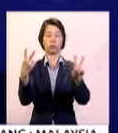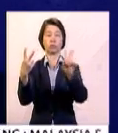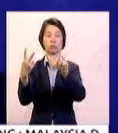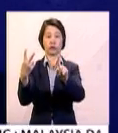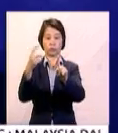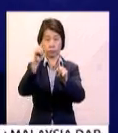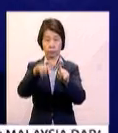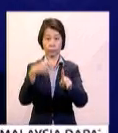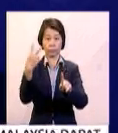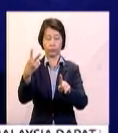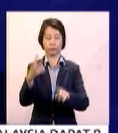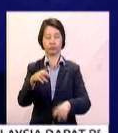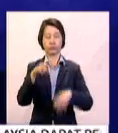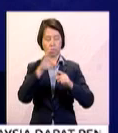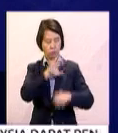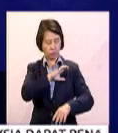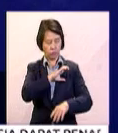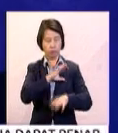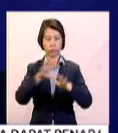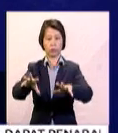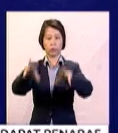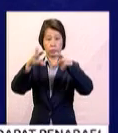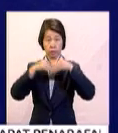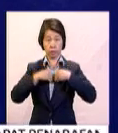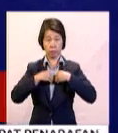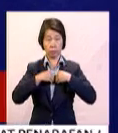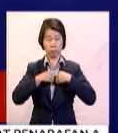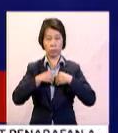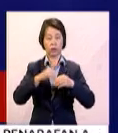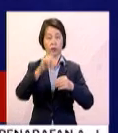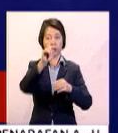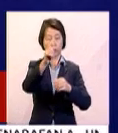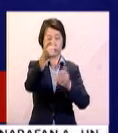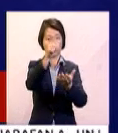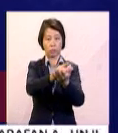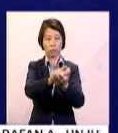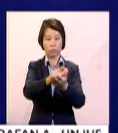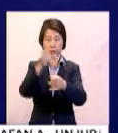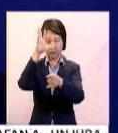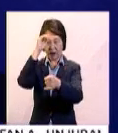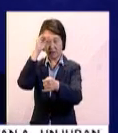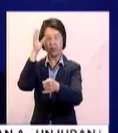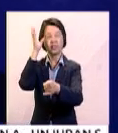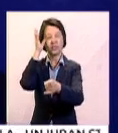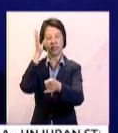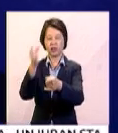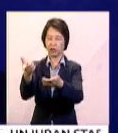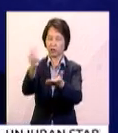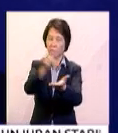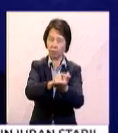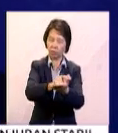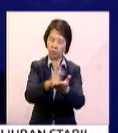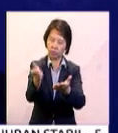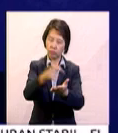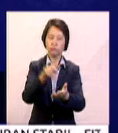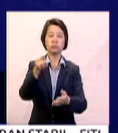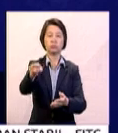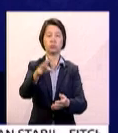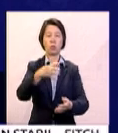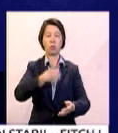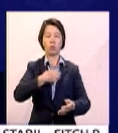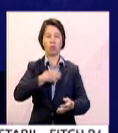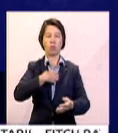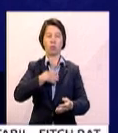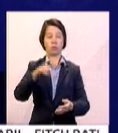pihak IPD Kajang telah menerima satu laporan polis daripada satu lelaki Cina yang mendakwa beliau